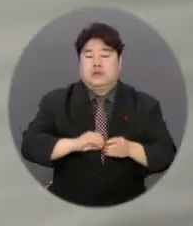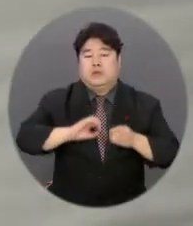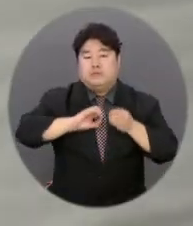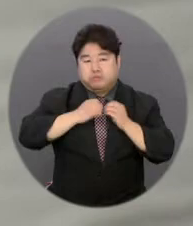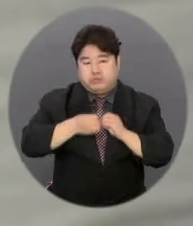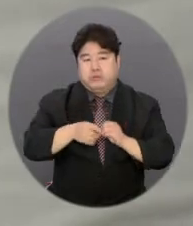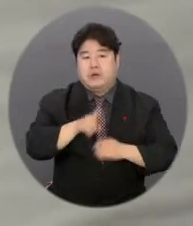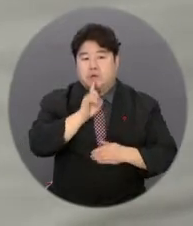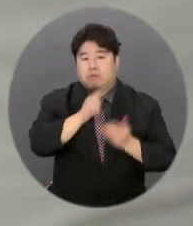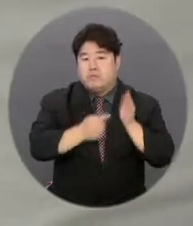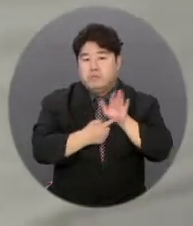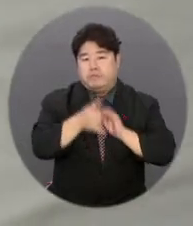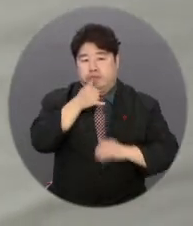mbc 뉴스 강서영 입니다